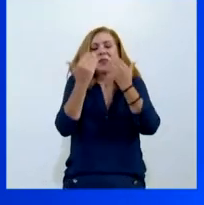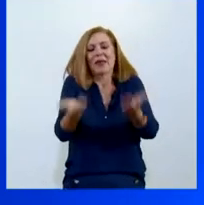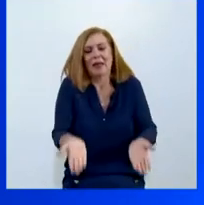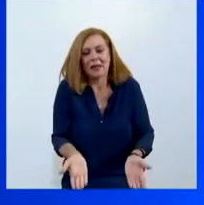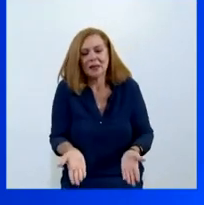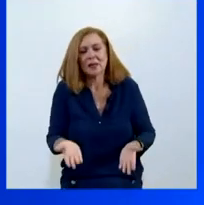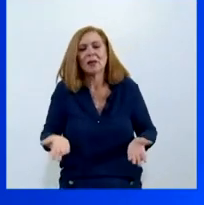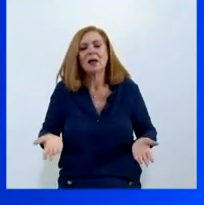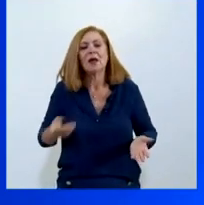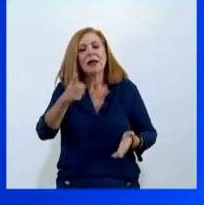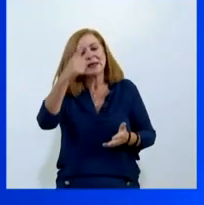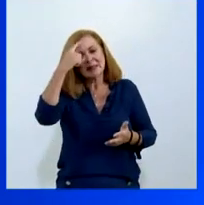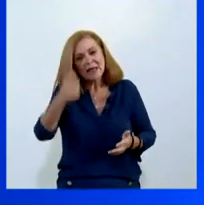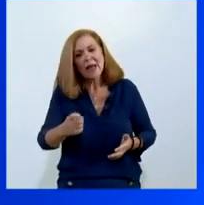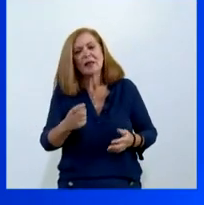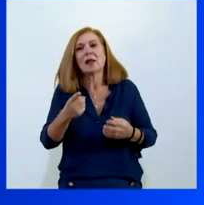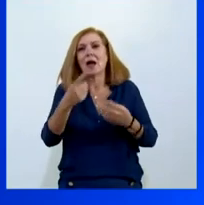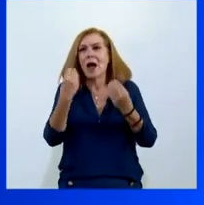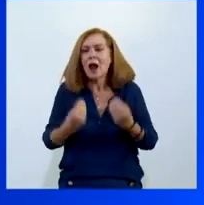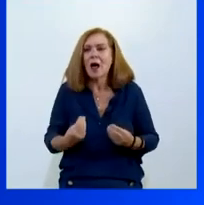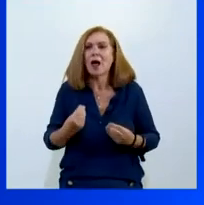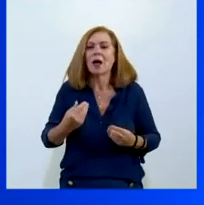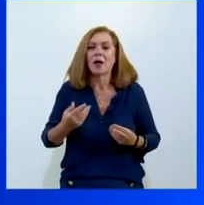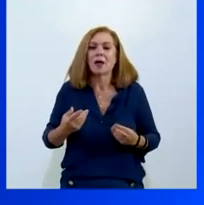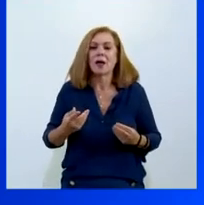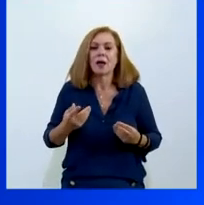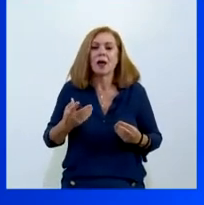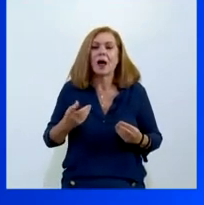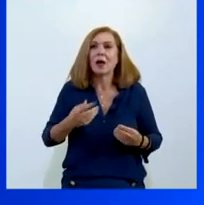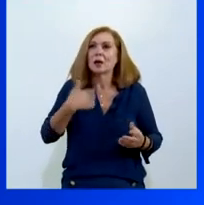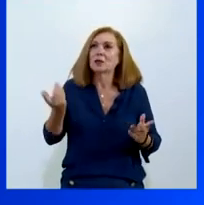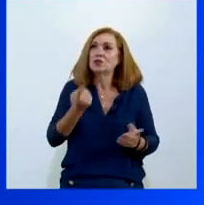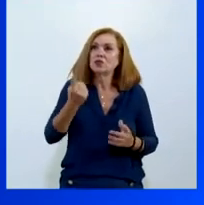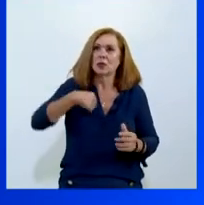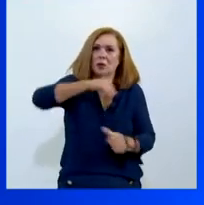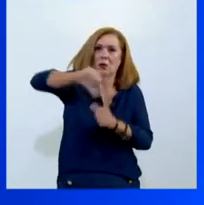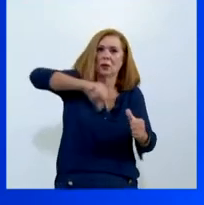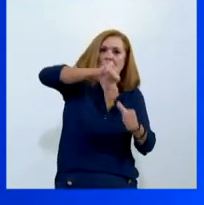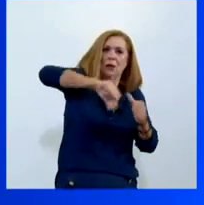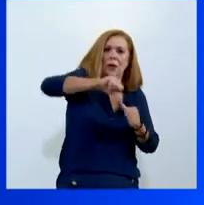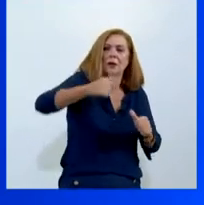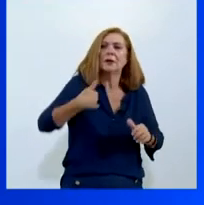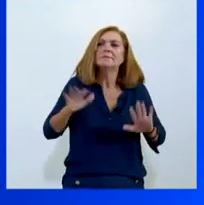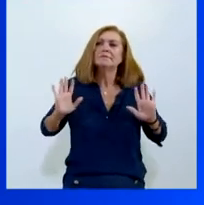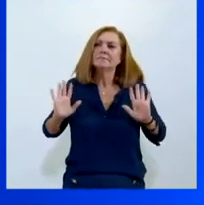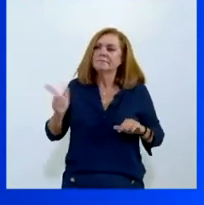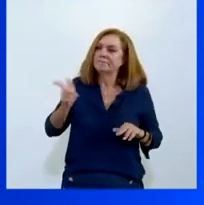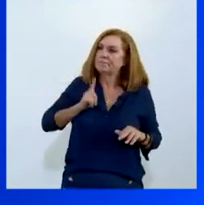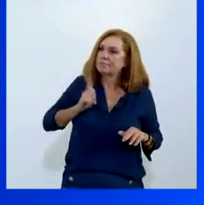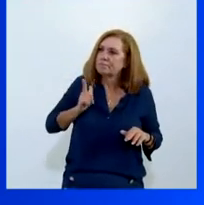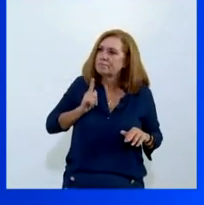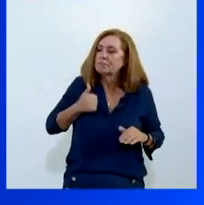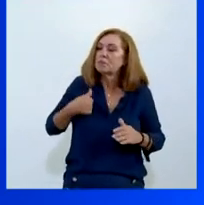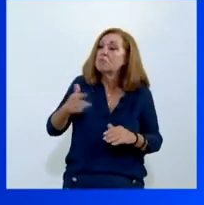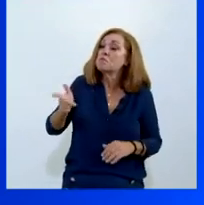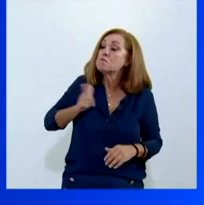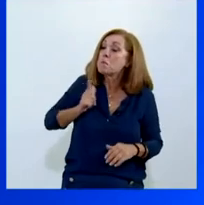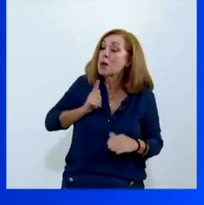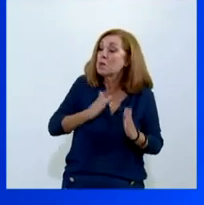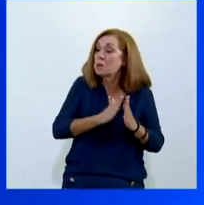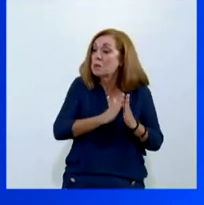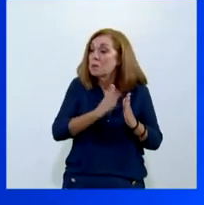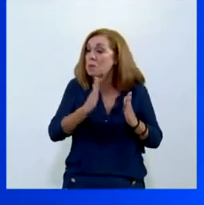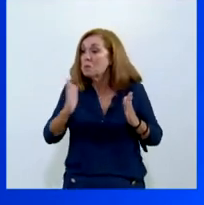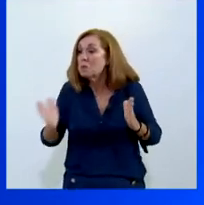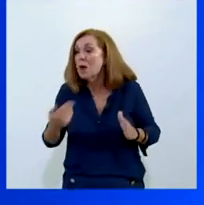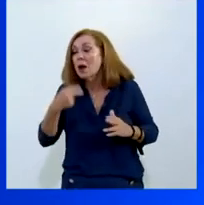και ξέρετε πολύ καλά ότι αποφεύγω τους συχνούς ανασχηματισμούς. Γιατί θέλω να δίνω κάποιο χρόνο σε υπουργούς να αποδεικνύουν τις δυνατότητές τους.